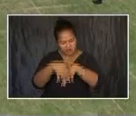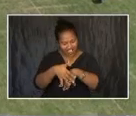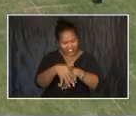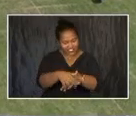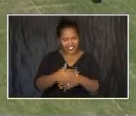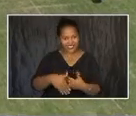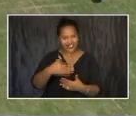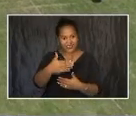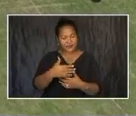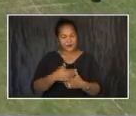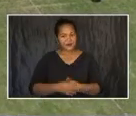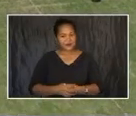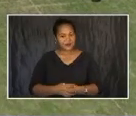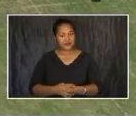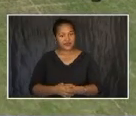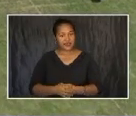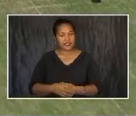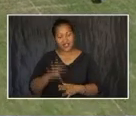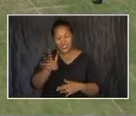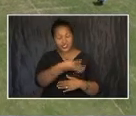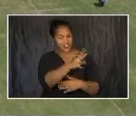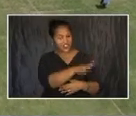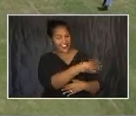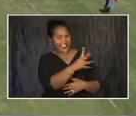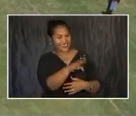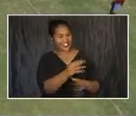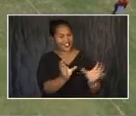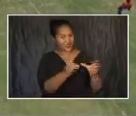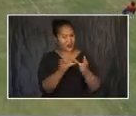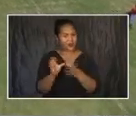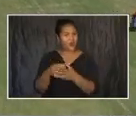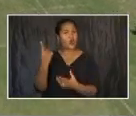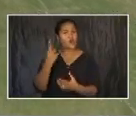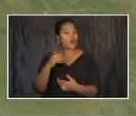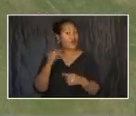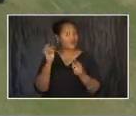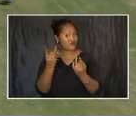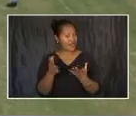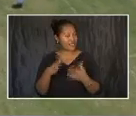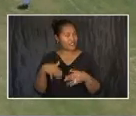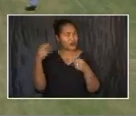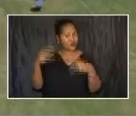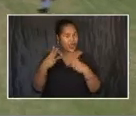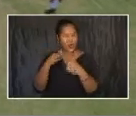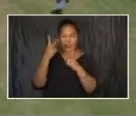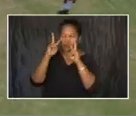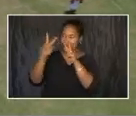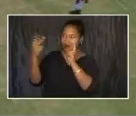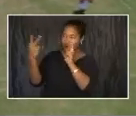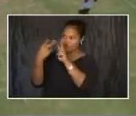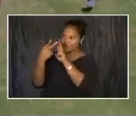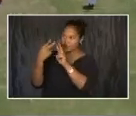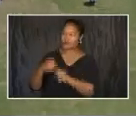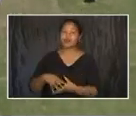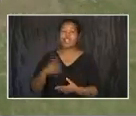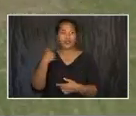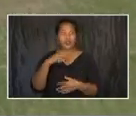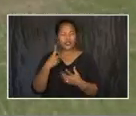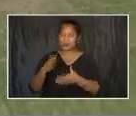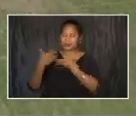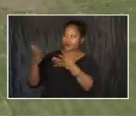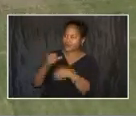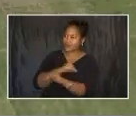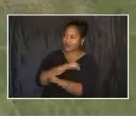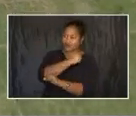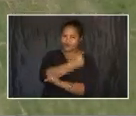their the detachments ready for war, and to look straight into their eyes to build morale, not only to